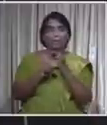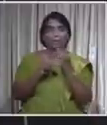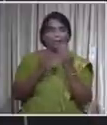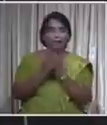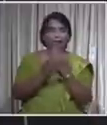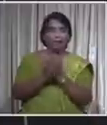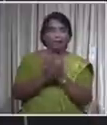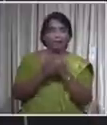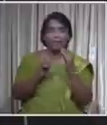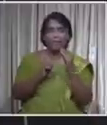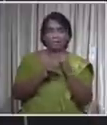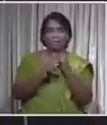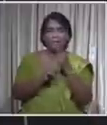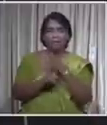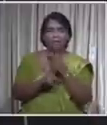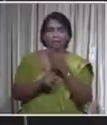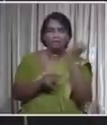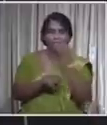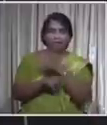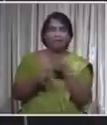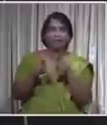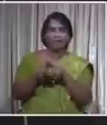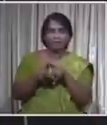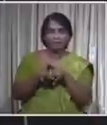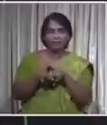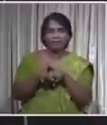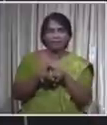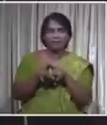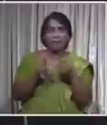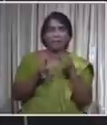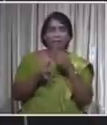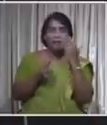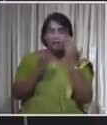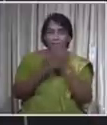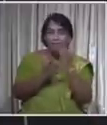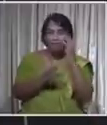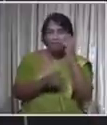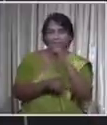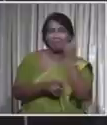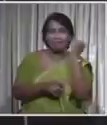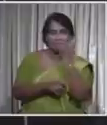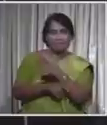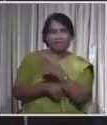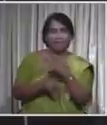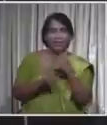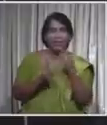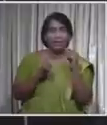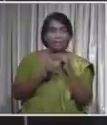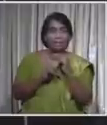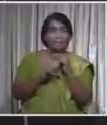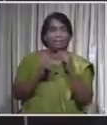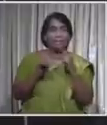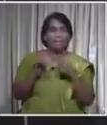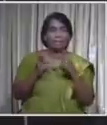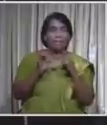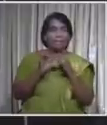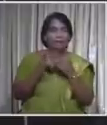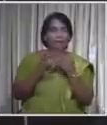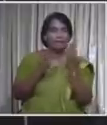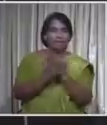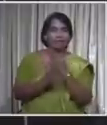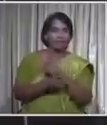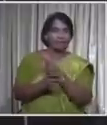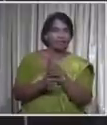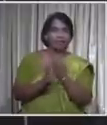හිතන බබා ගැන. නමුත් ඕක බබාට තමයි ගැහුවේ. මෝ බබානේ අවුරුදු 5ක් හිටියේ. හරි නමුත්